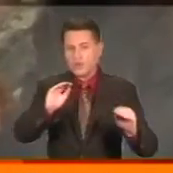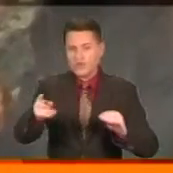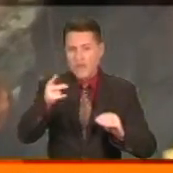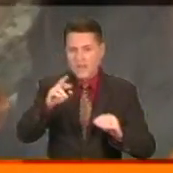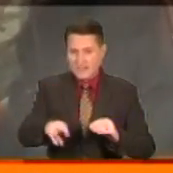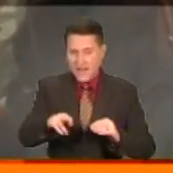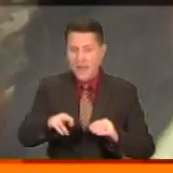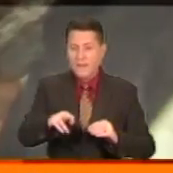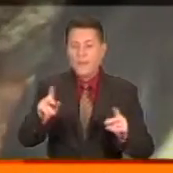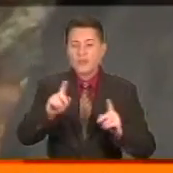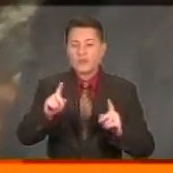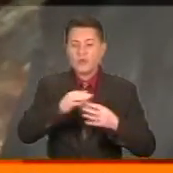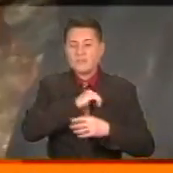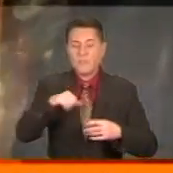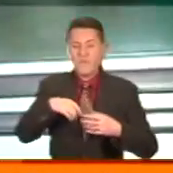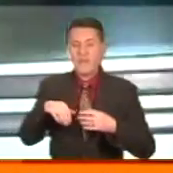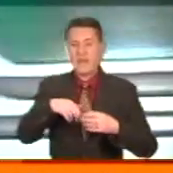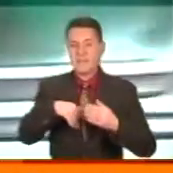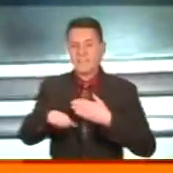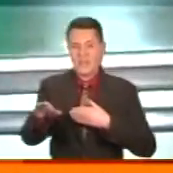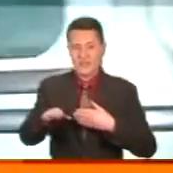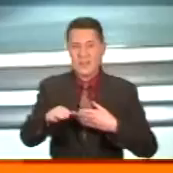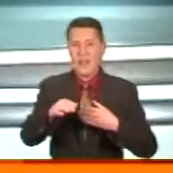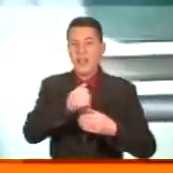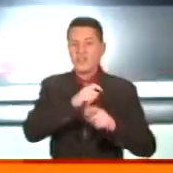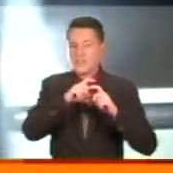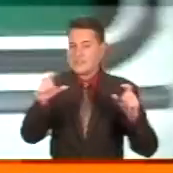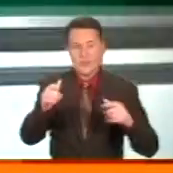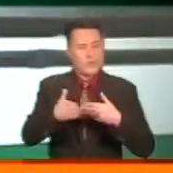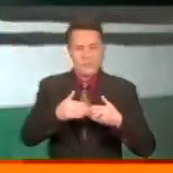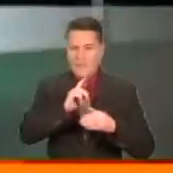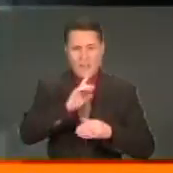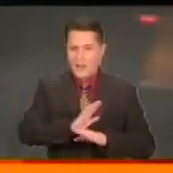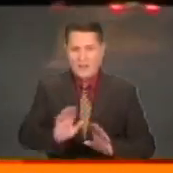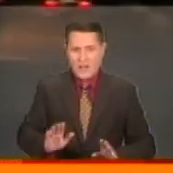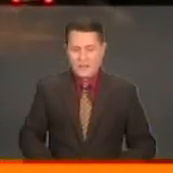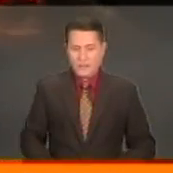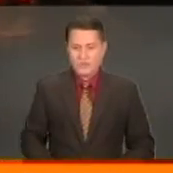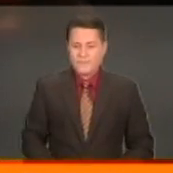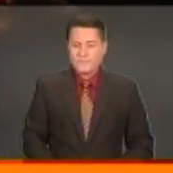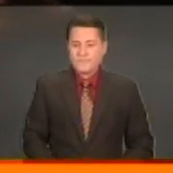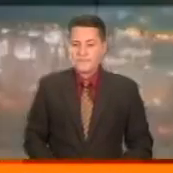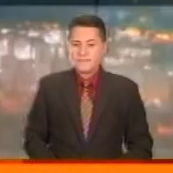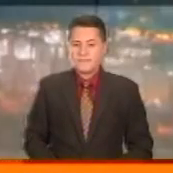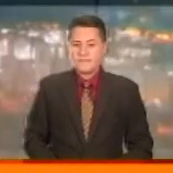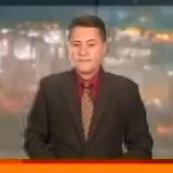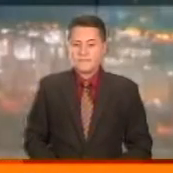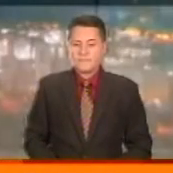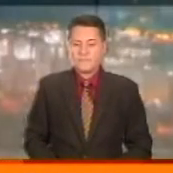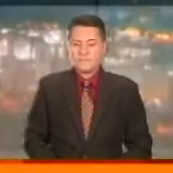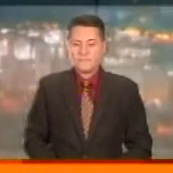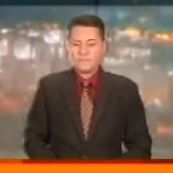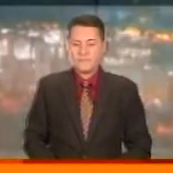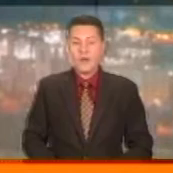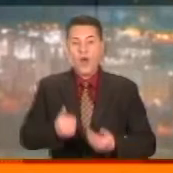За те, що самовільно залишили частину, бійців не каратимуть. Ірина Зейка, Віталій Новак, програма «Вікна СТБ».